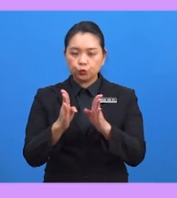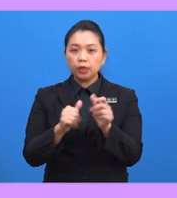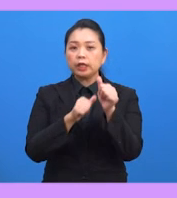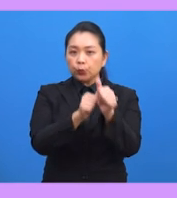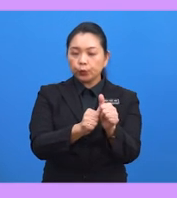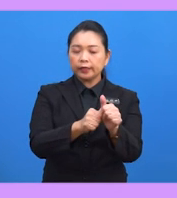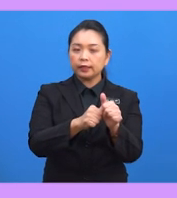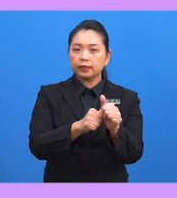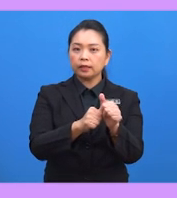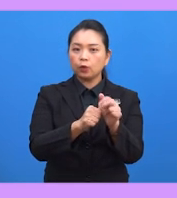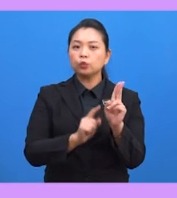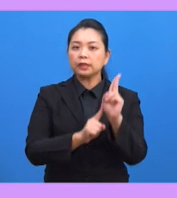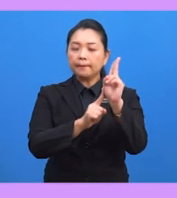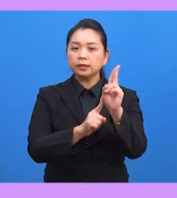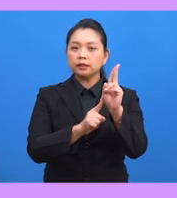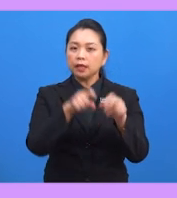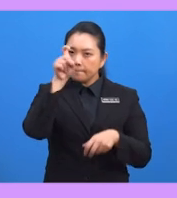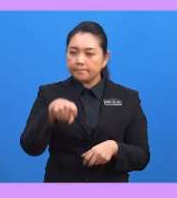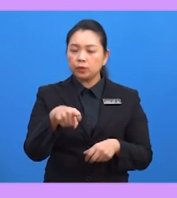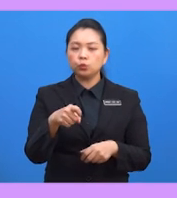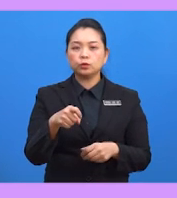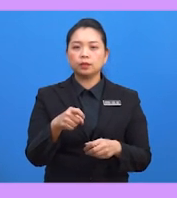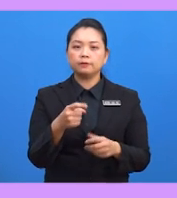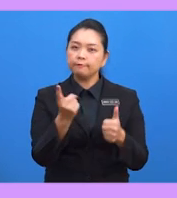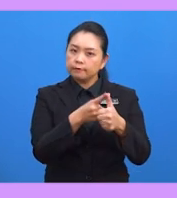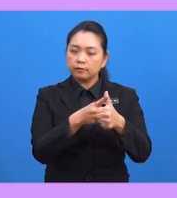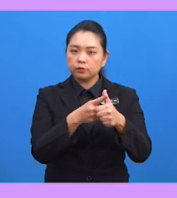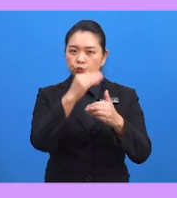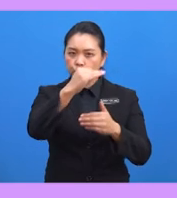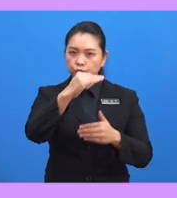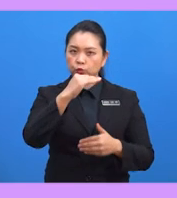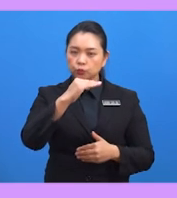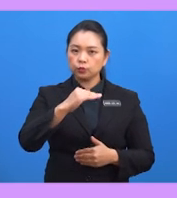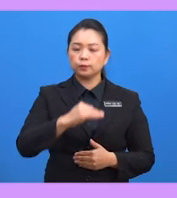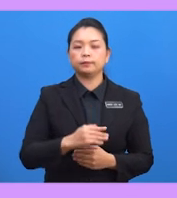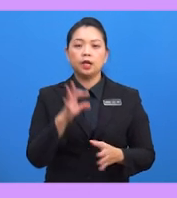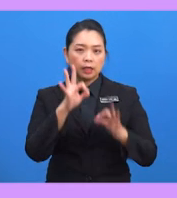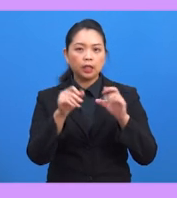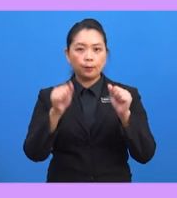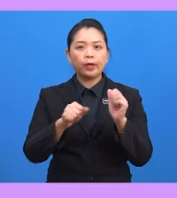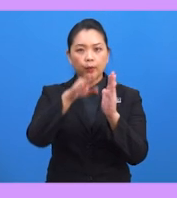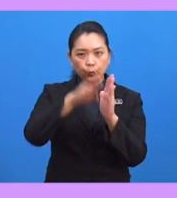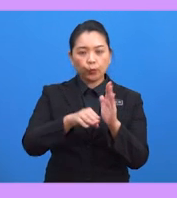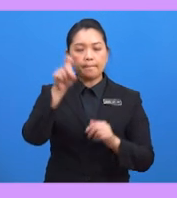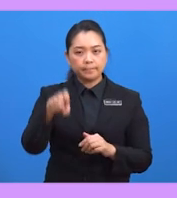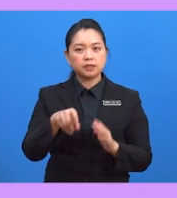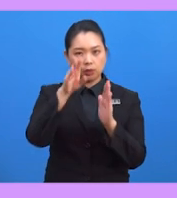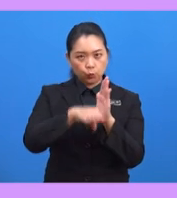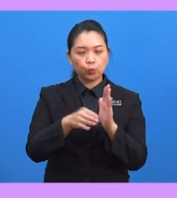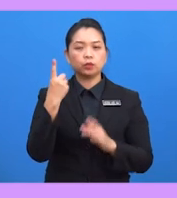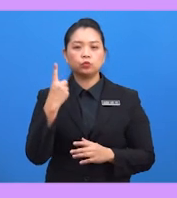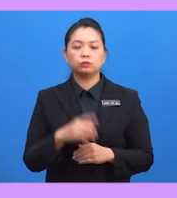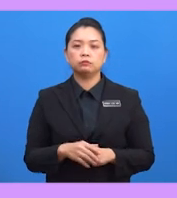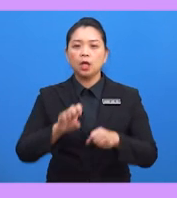mengikut keutamaan. Jika boleh dikurangkan, maka perbelanjaan itu harus dikurangkan jumlahnya